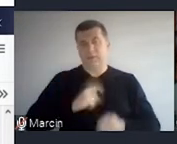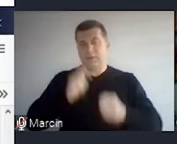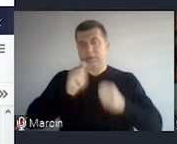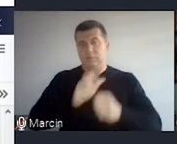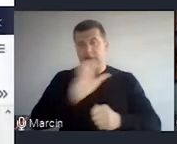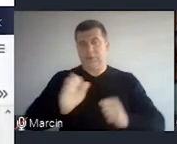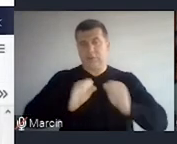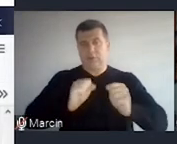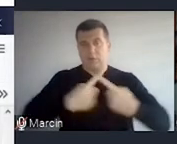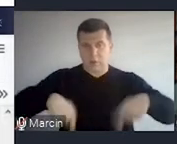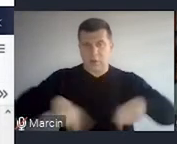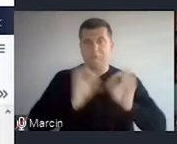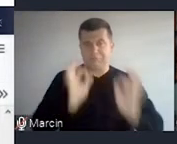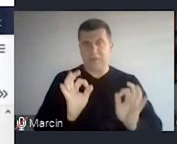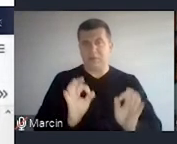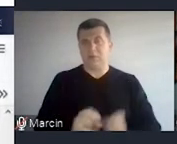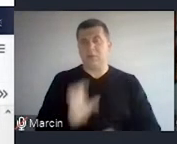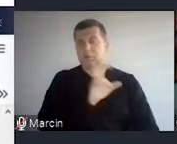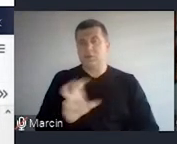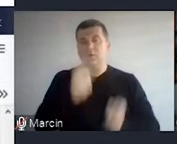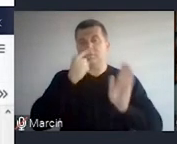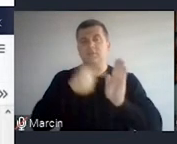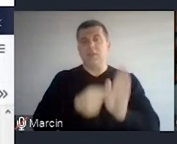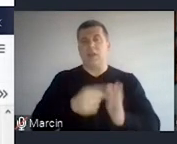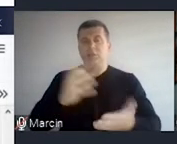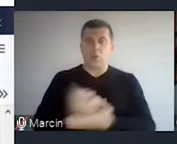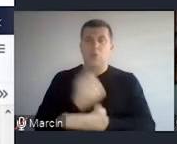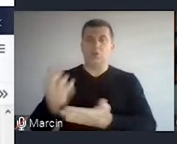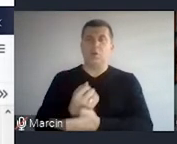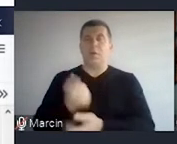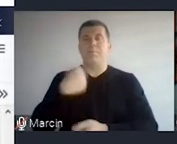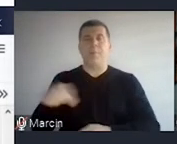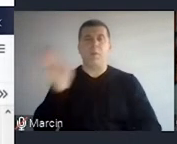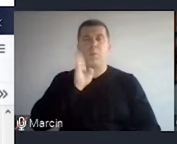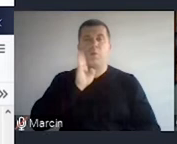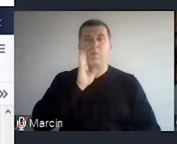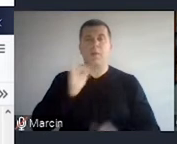działania zostały zrealizowane i czy wskaźniki zostały osiągnięte. Bardzo podobnie